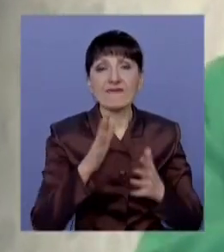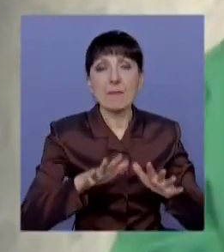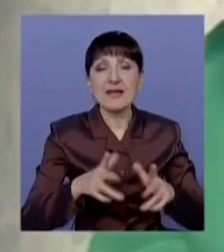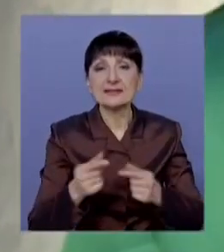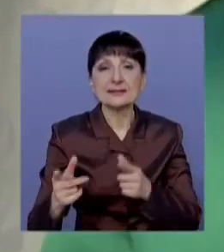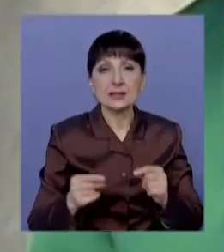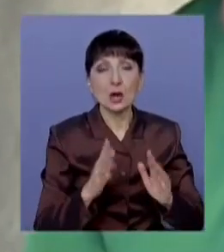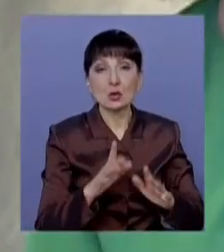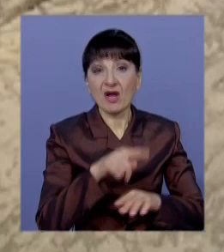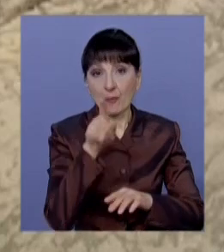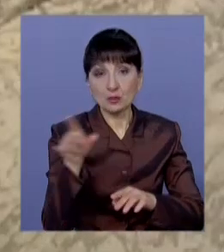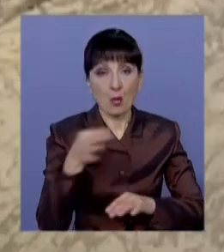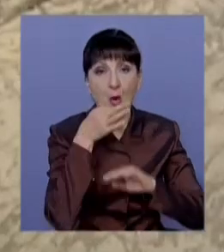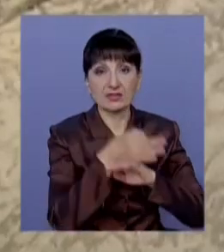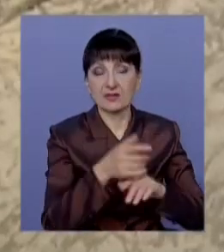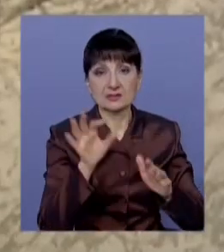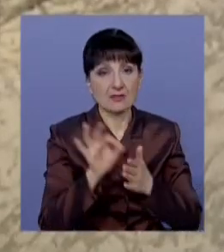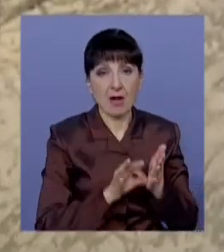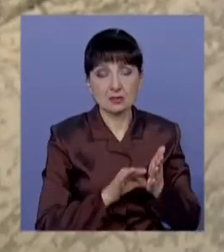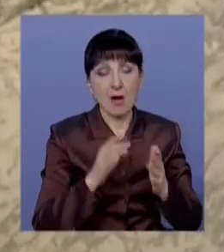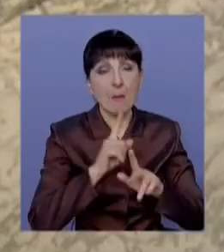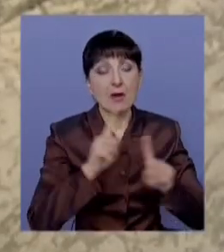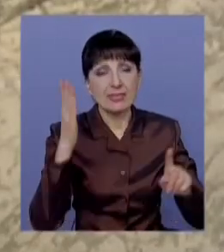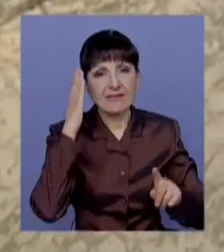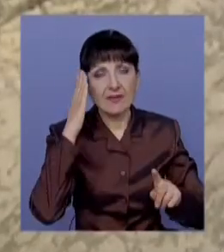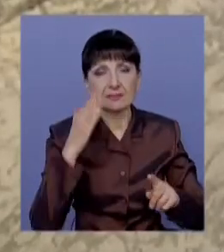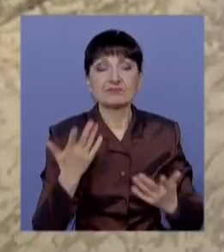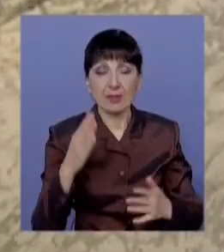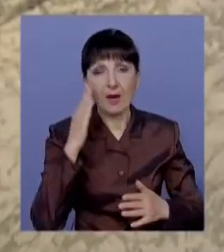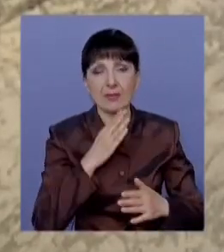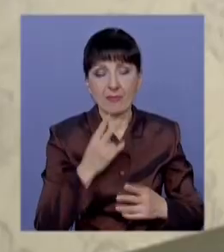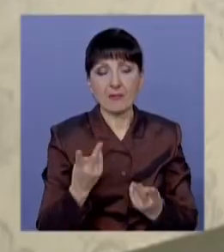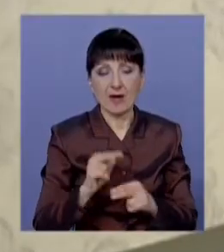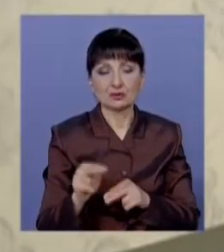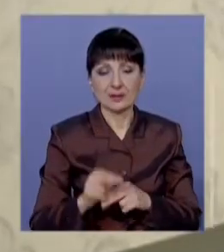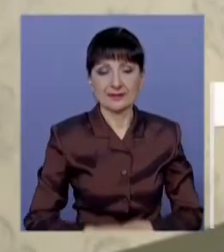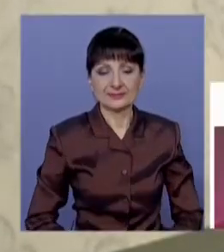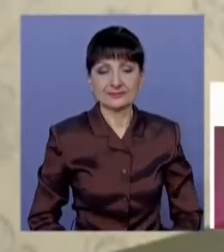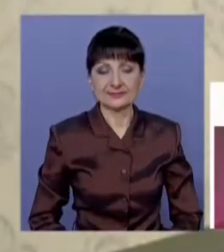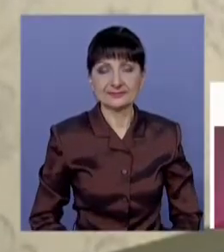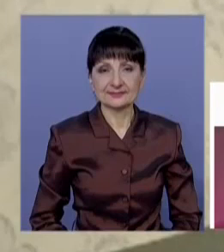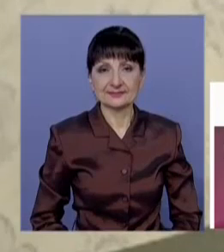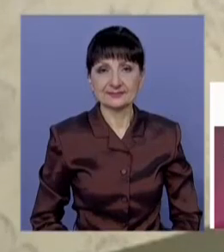Достаточно только задать вопрос. Невероятные способности ребенка первыми заметили его родители.